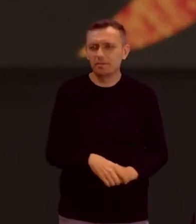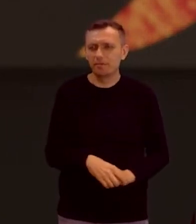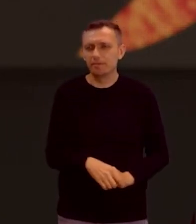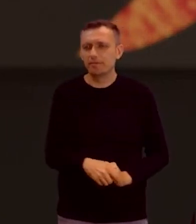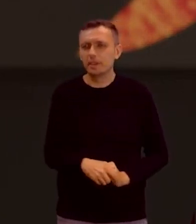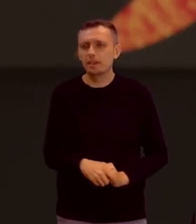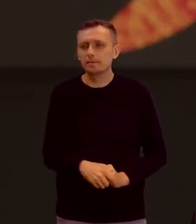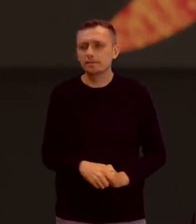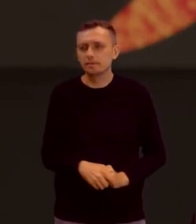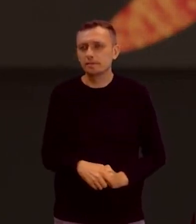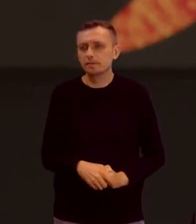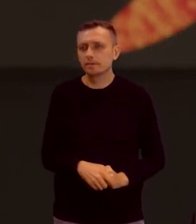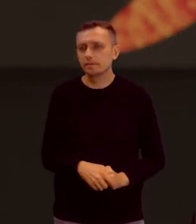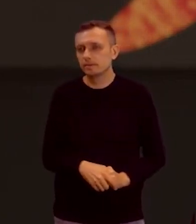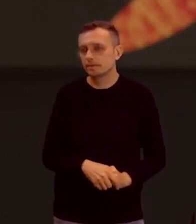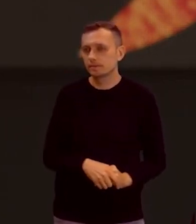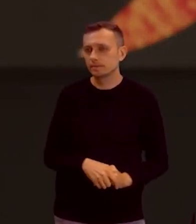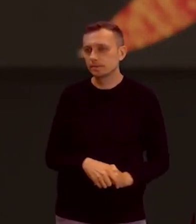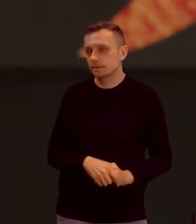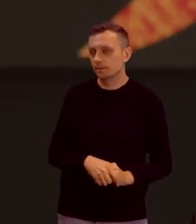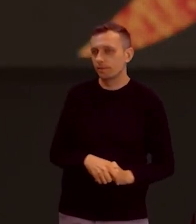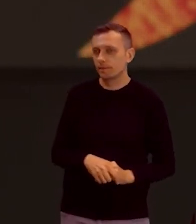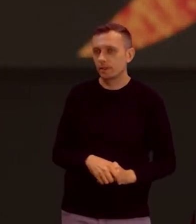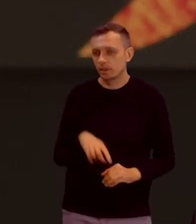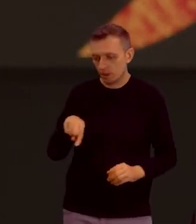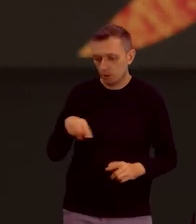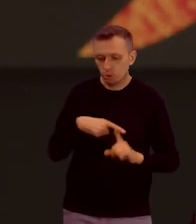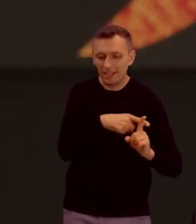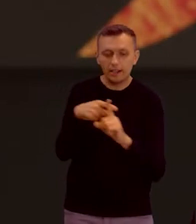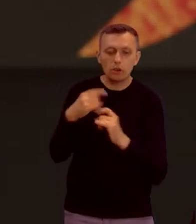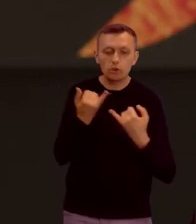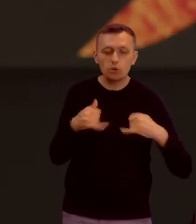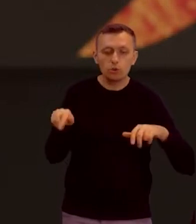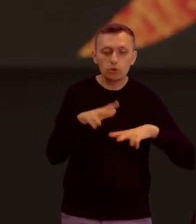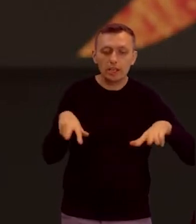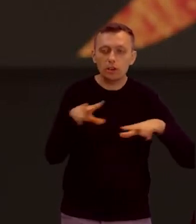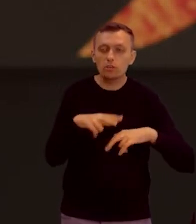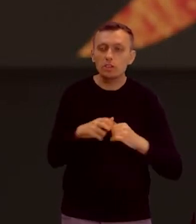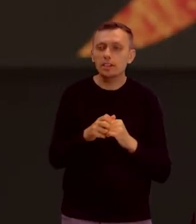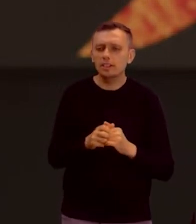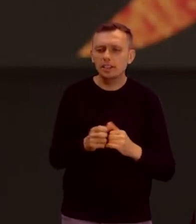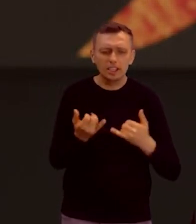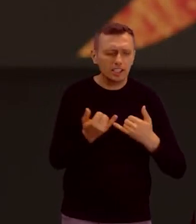wielu rodzin w naszym kościele i w innych kościołach i poza kościołami zauważyłem, że takie